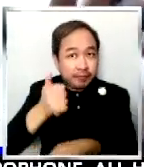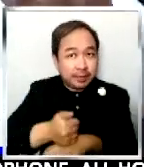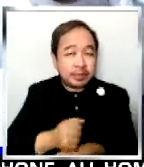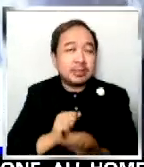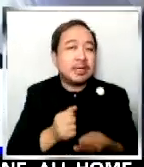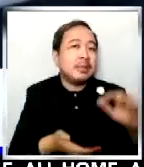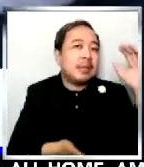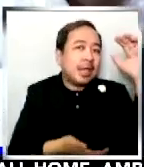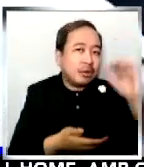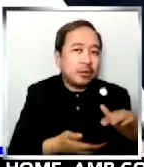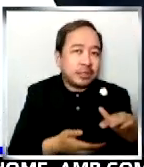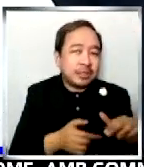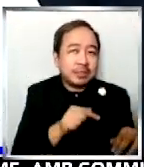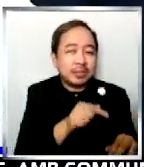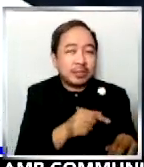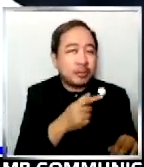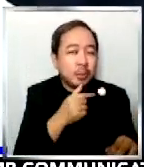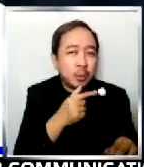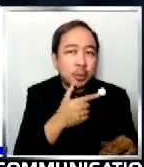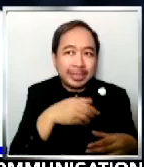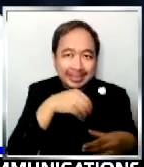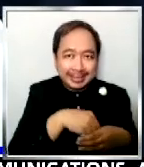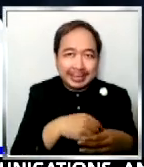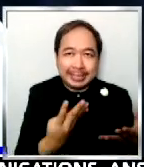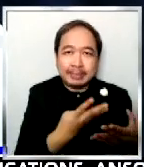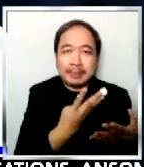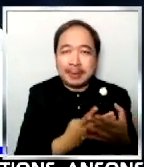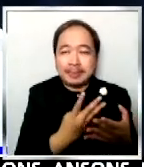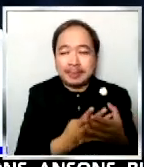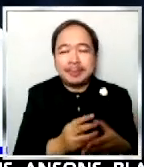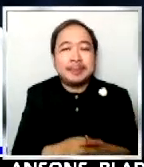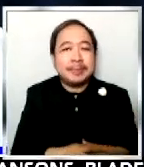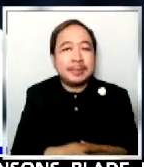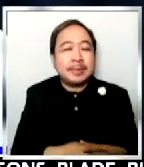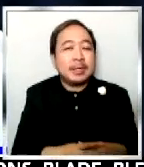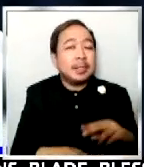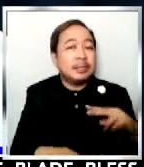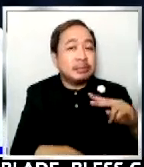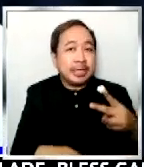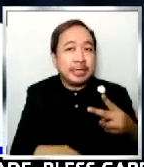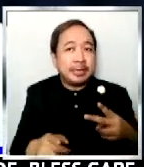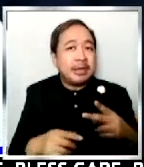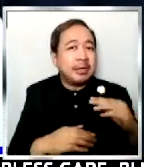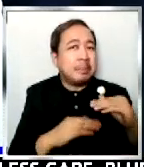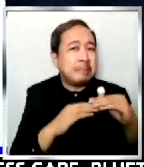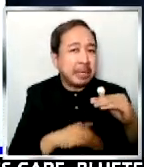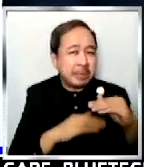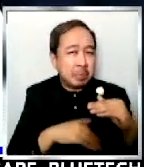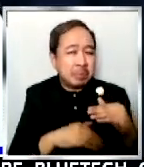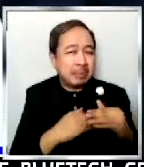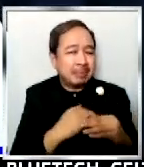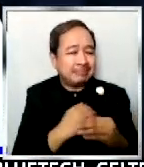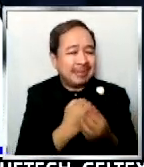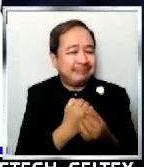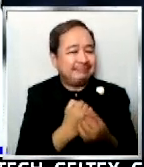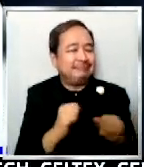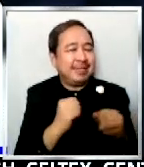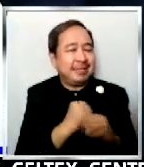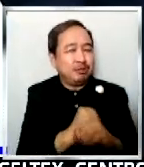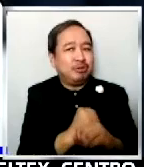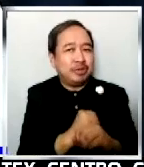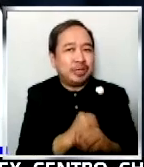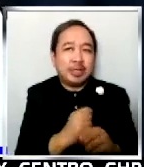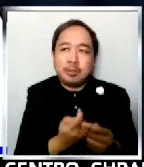mga heavy hitters dito sa loob. Pangalawa, yung minimum security, aalisin natin lahat dito sa